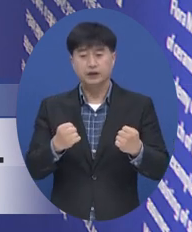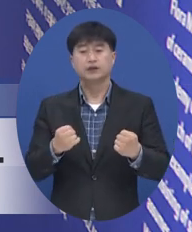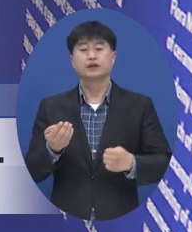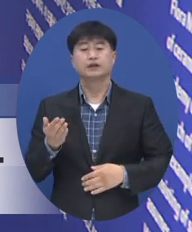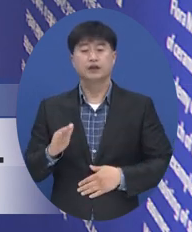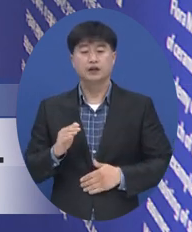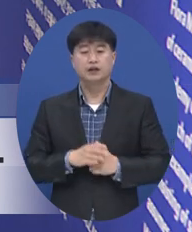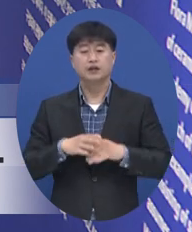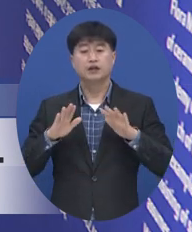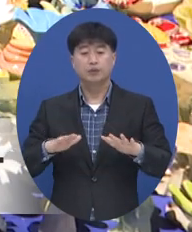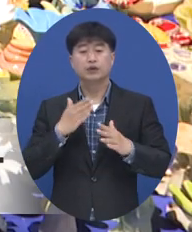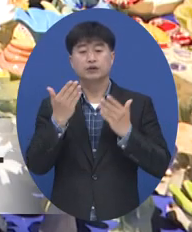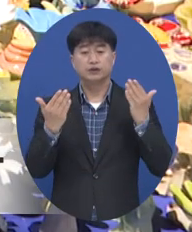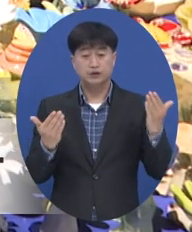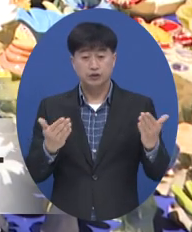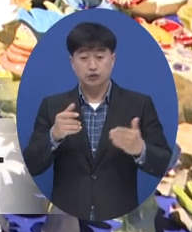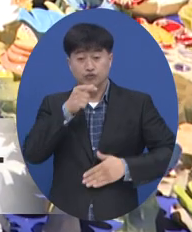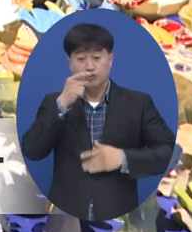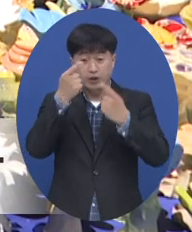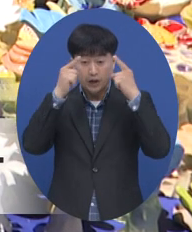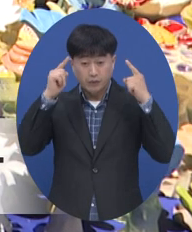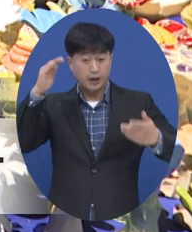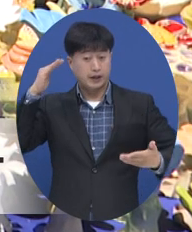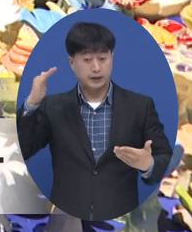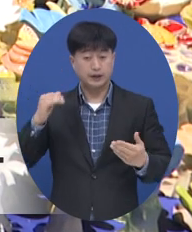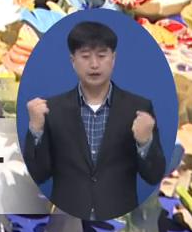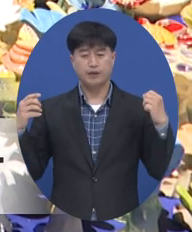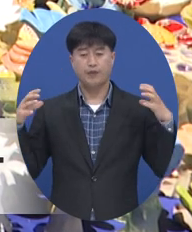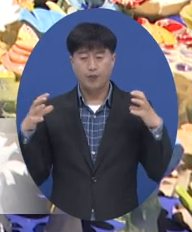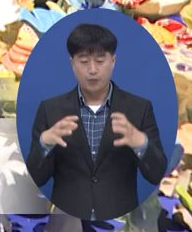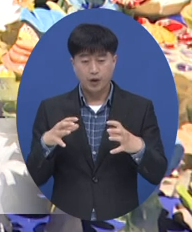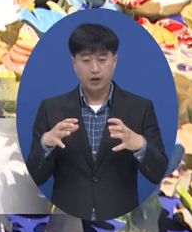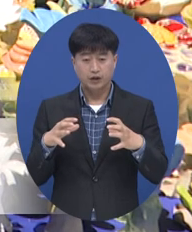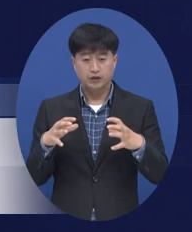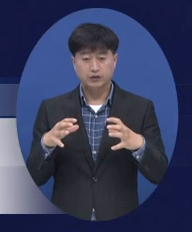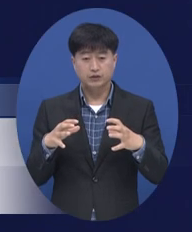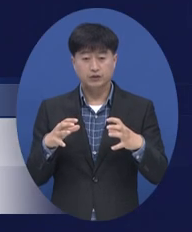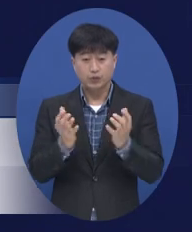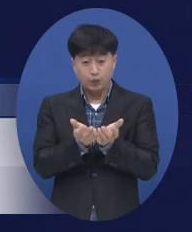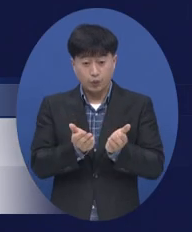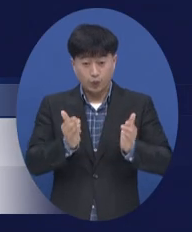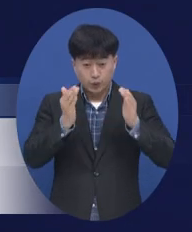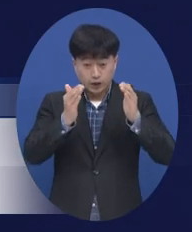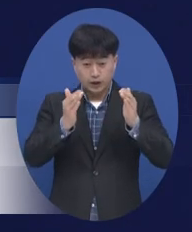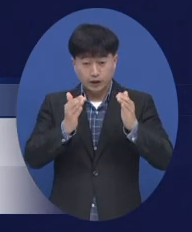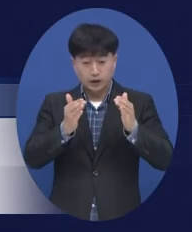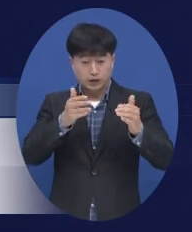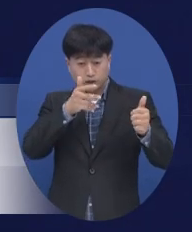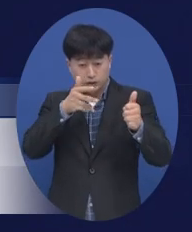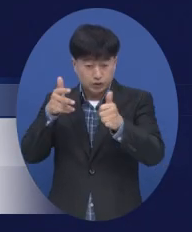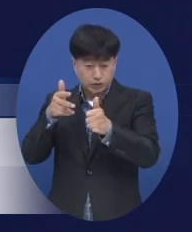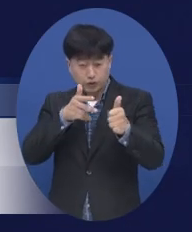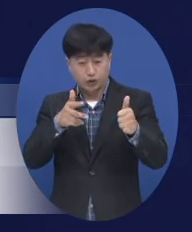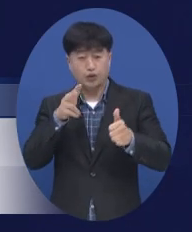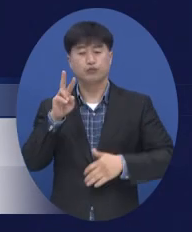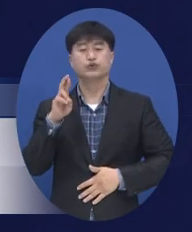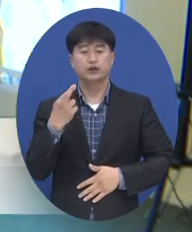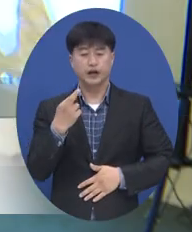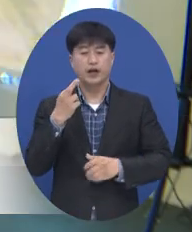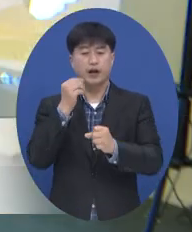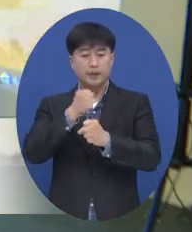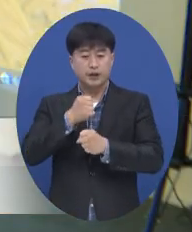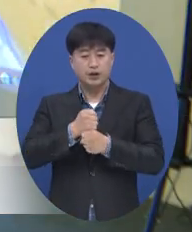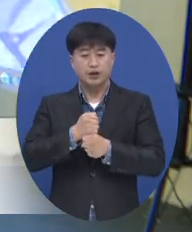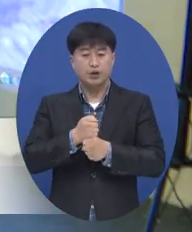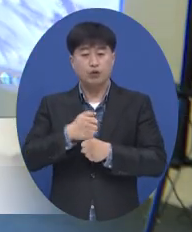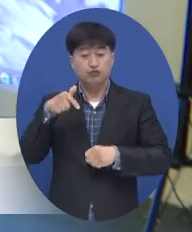진행이 되었었는데요. 이번 전시는 수원대학교 학생들과 협력을 해서 도자 오브제를 이제 실사 촬영을 통해